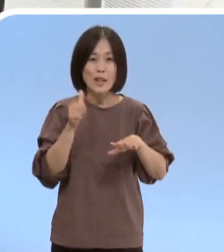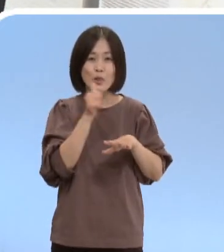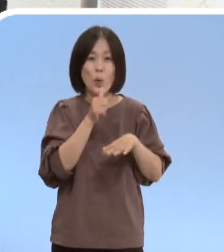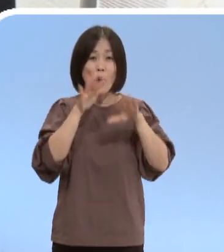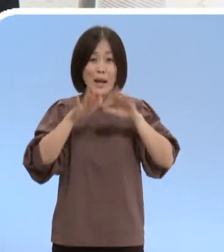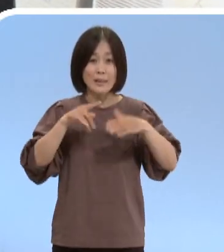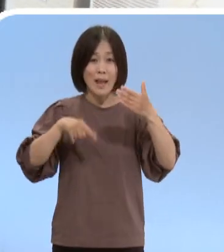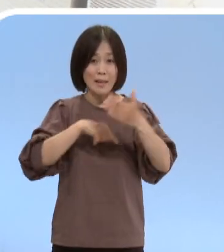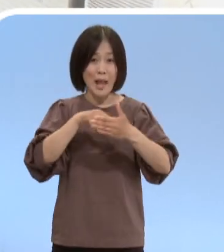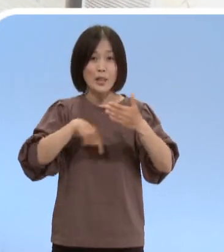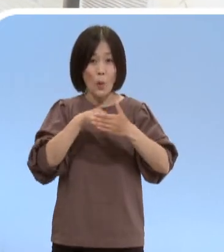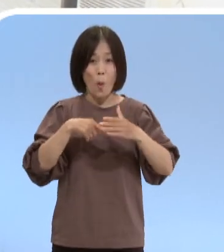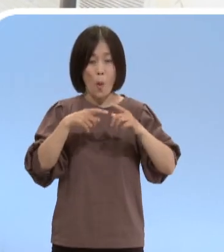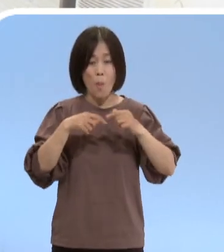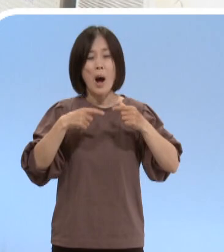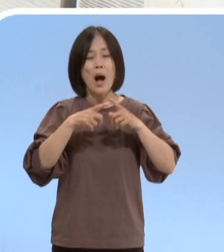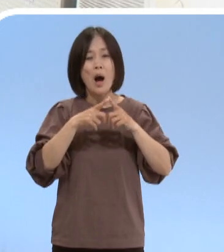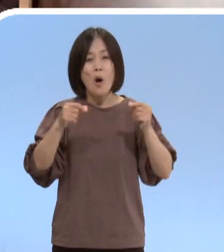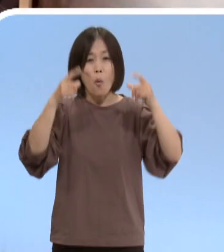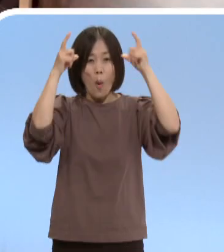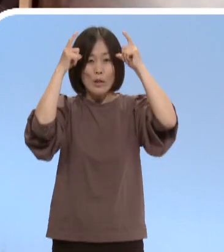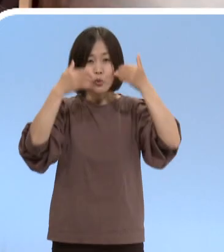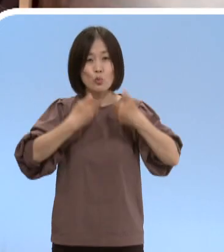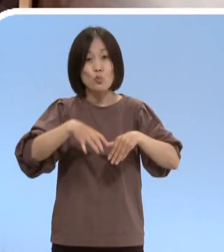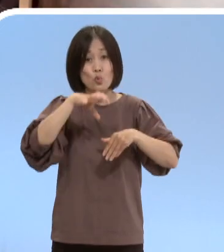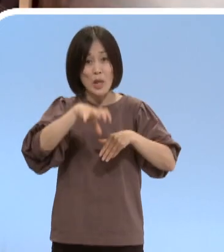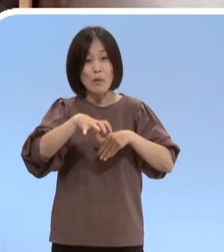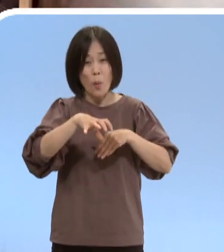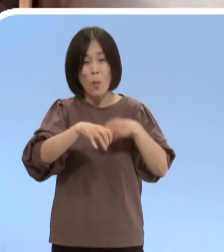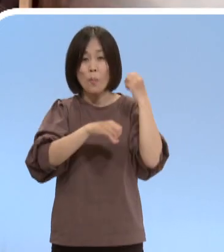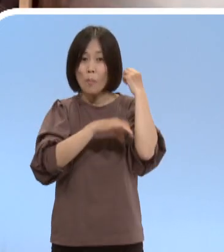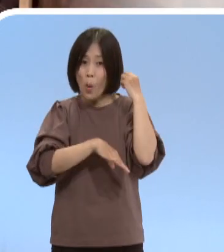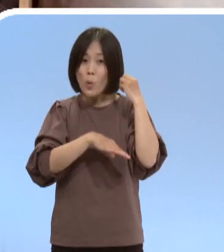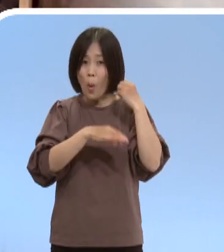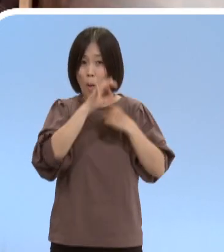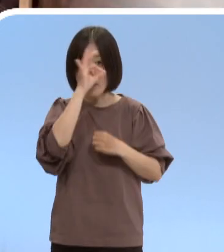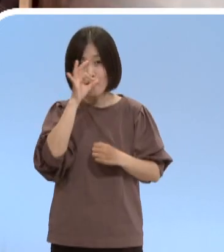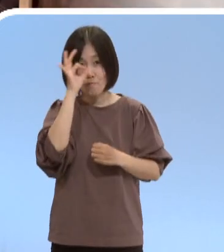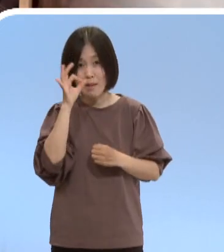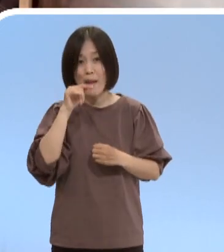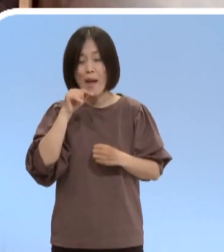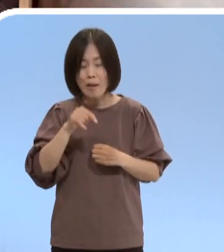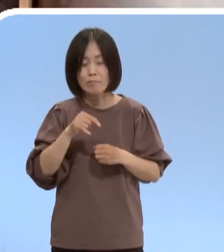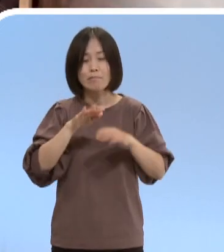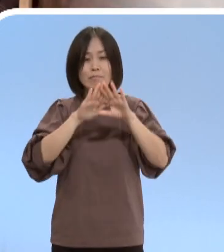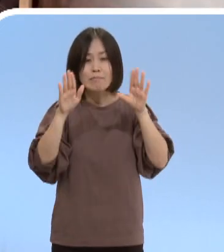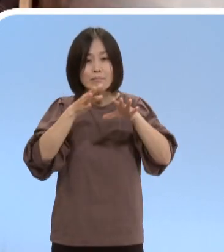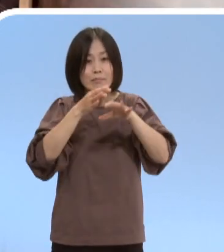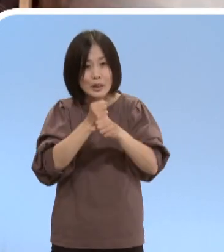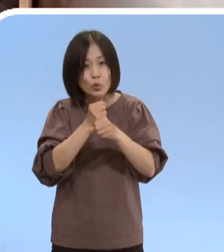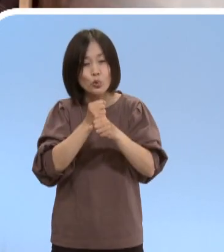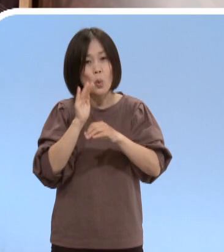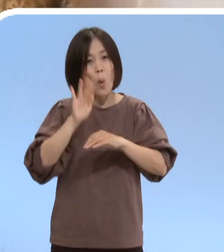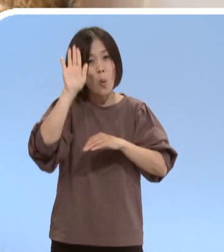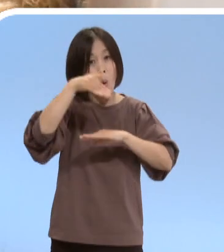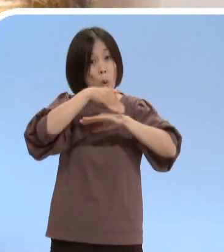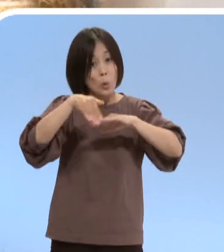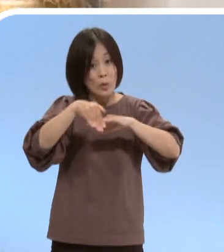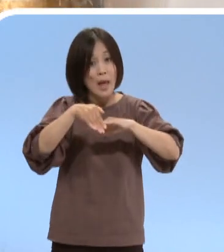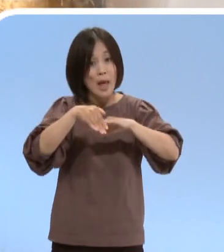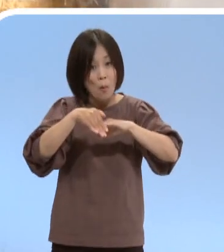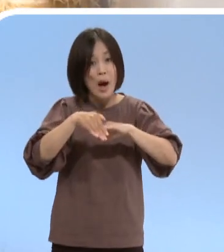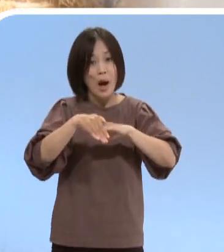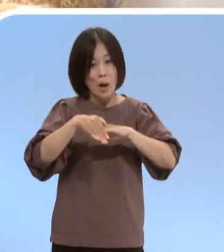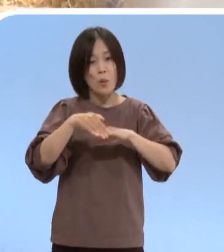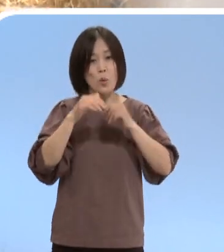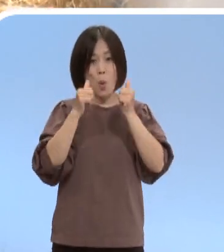今回ご紹介したフィーパビは、和牛のふるさとルーツを訪ねて、開始時期など今後の予定はお